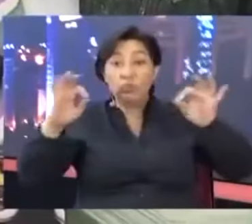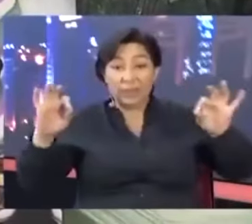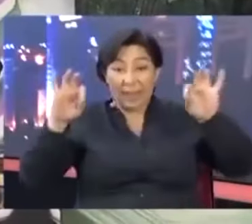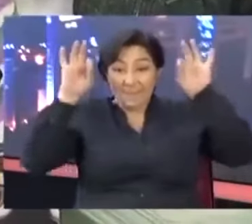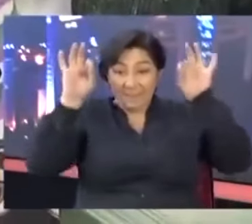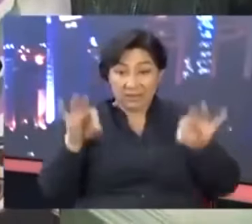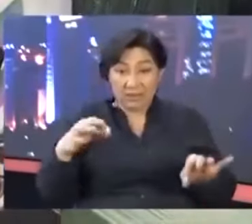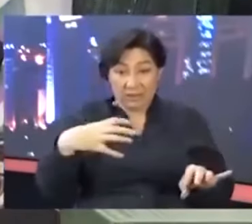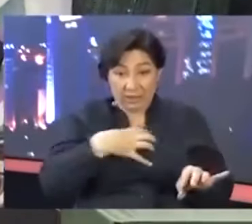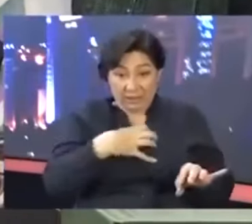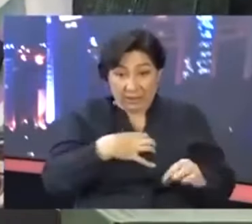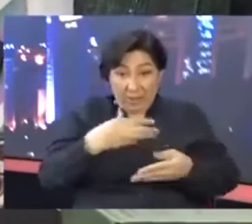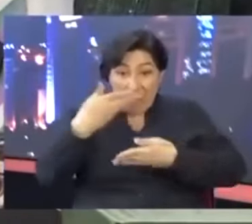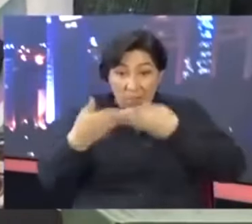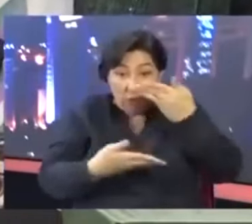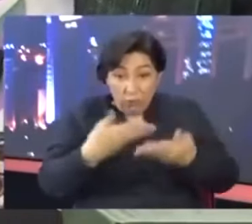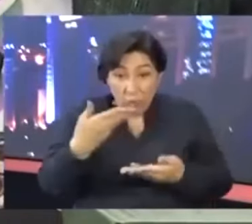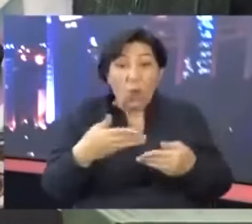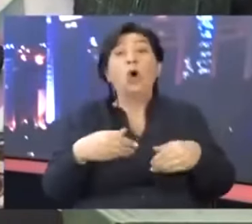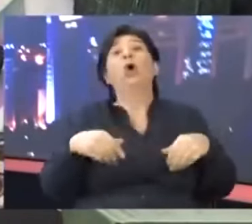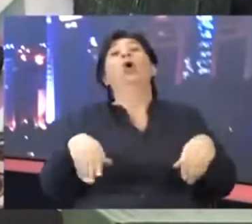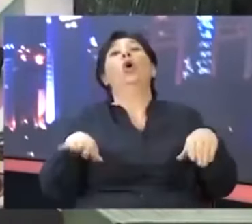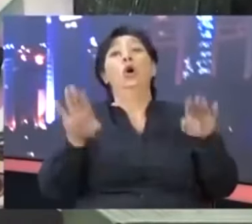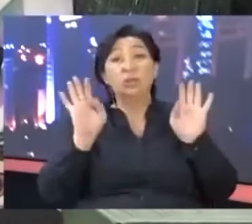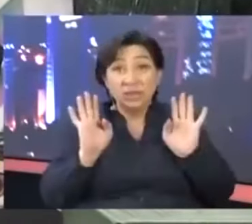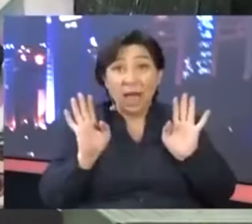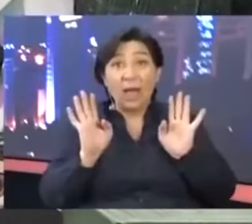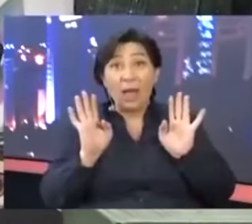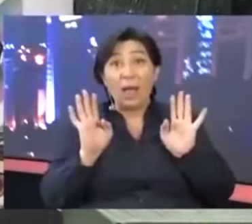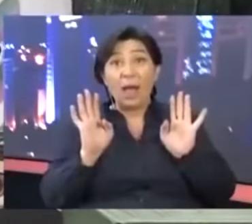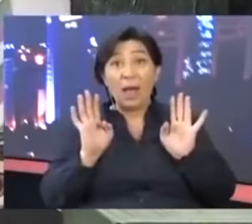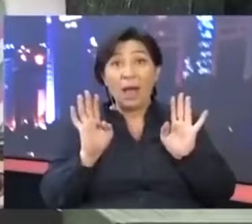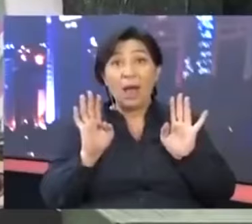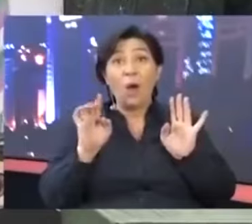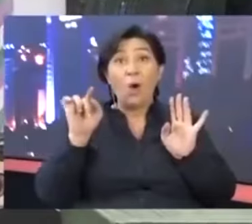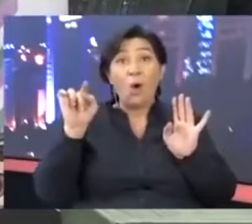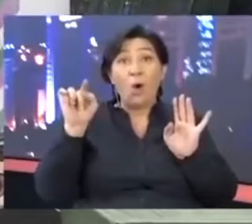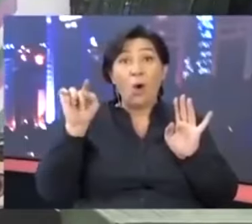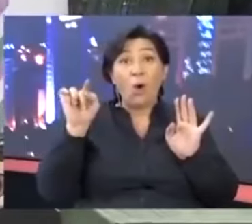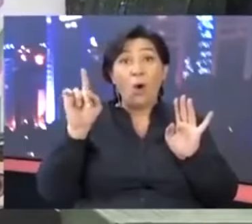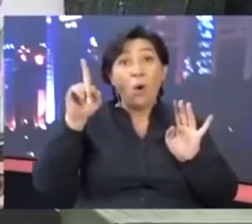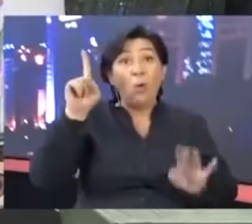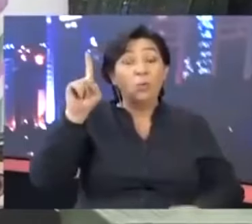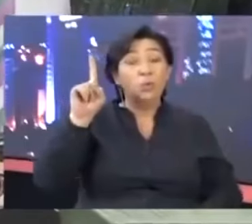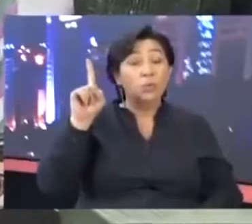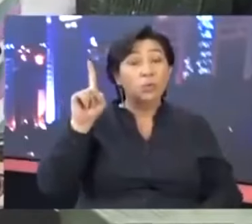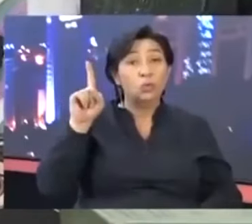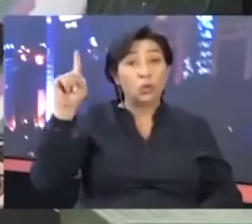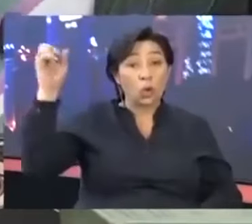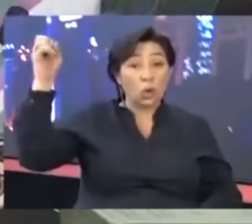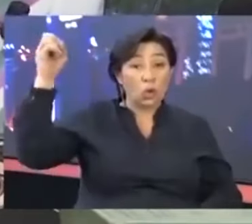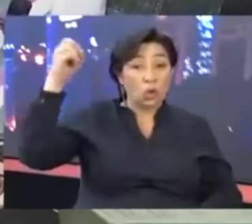itibaren Kendinden mi bahsediyor yoksa yoksa onun Eee nasıl söyleyelim